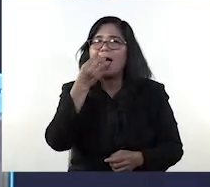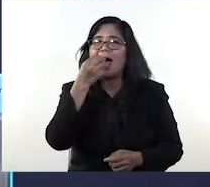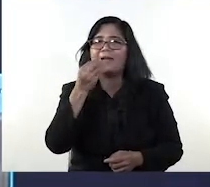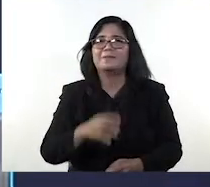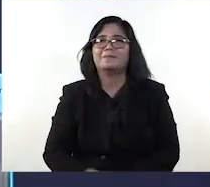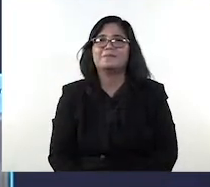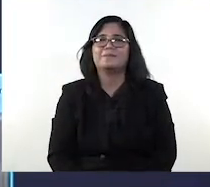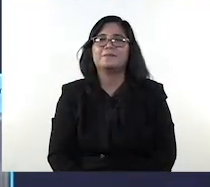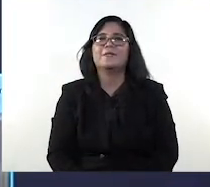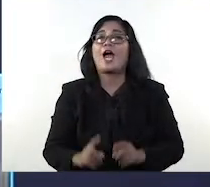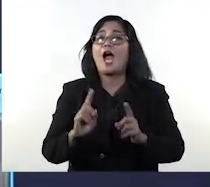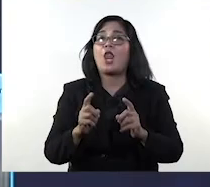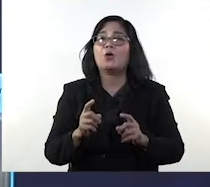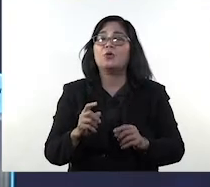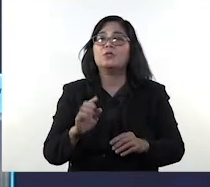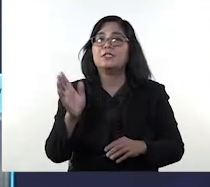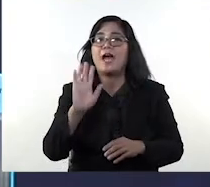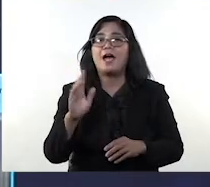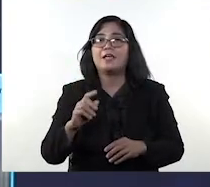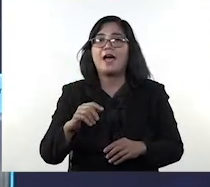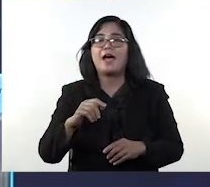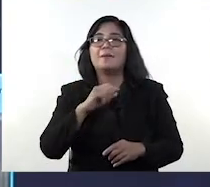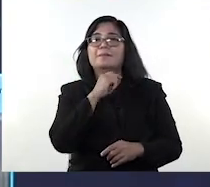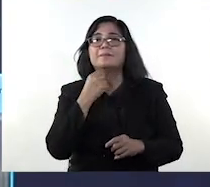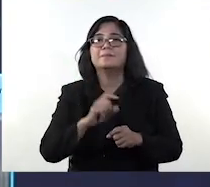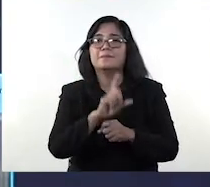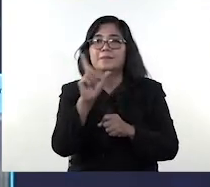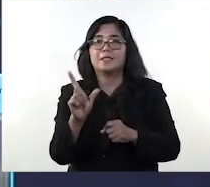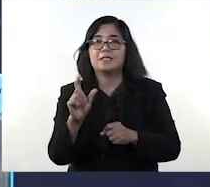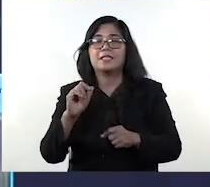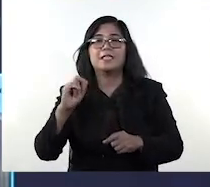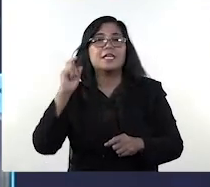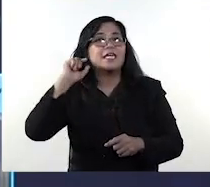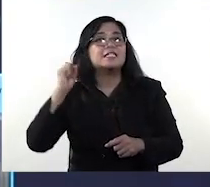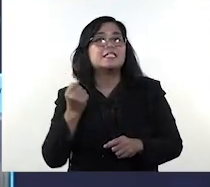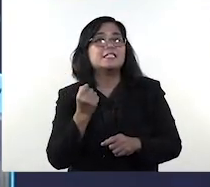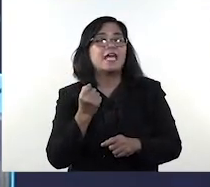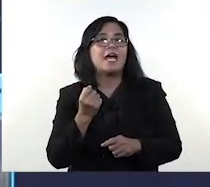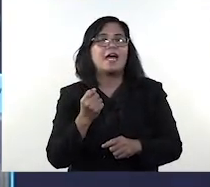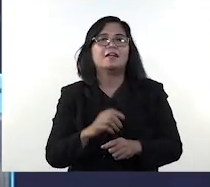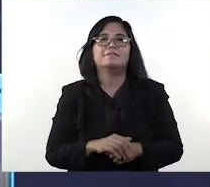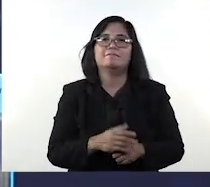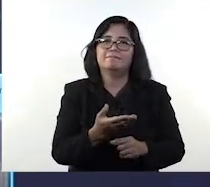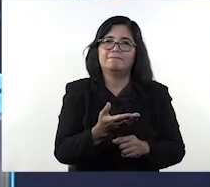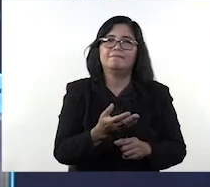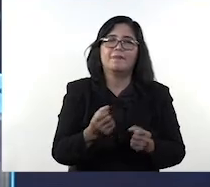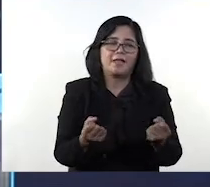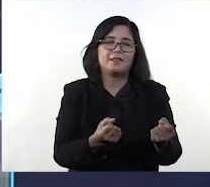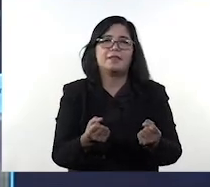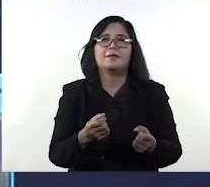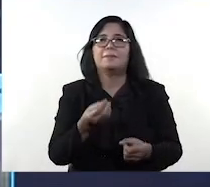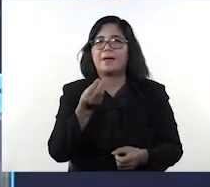baru-baru kalau saya enggak ada istri saya ada sisa bagian menyiapkan segala-galanya saya bagian antarmereka